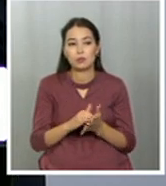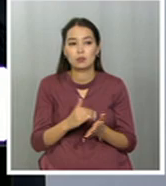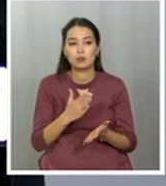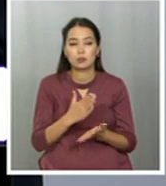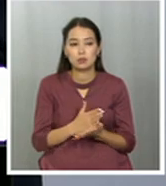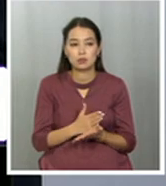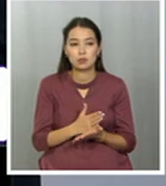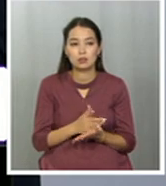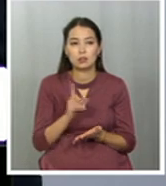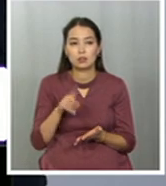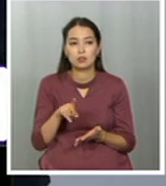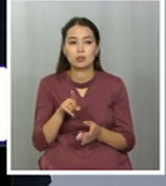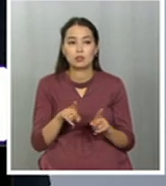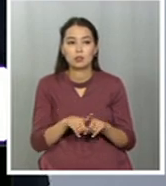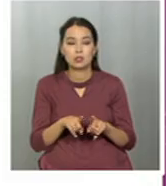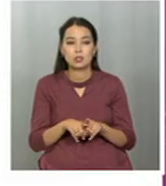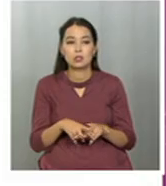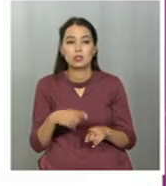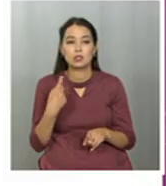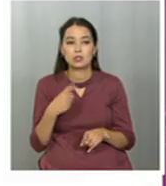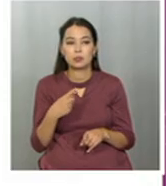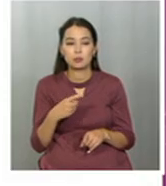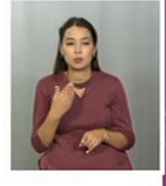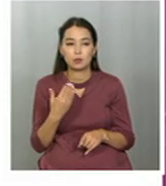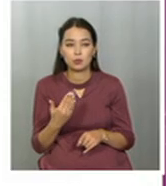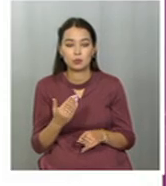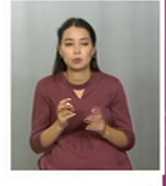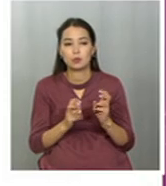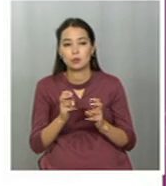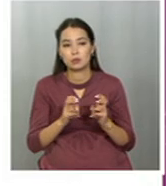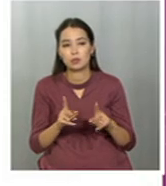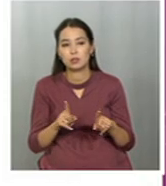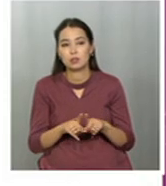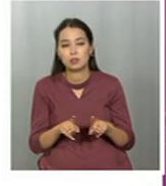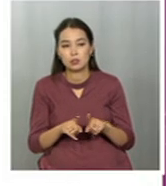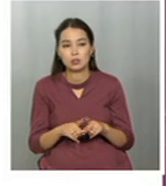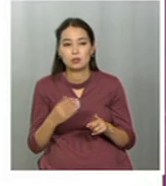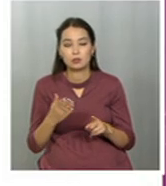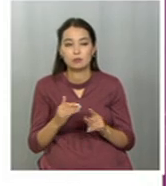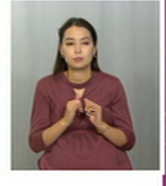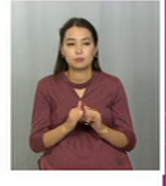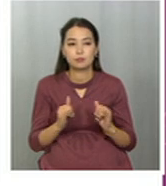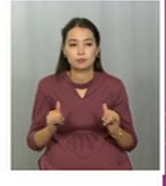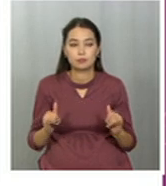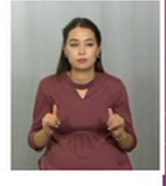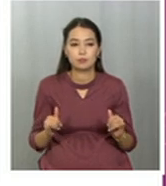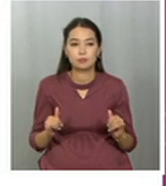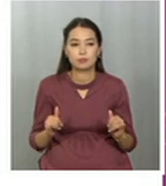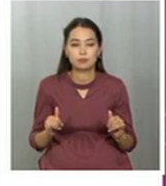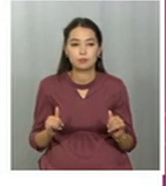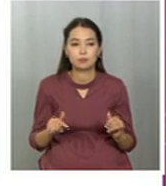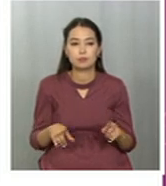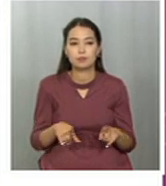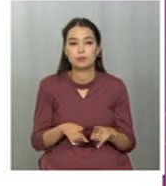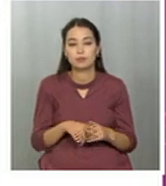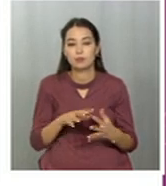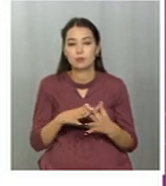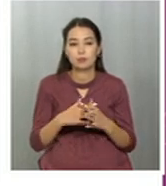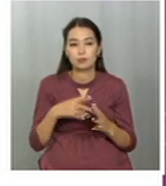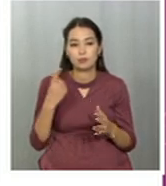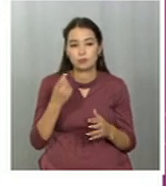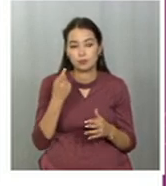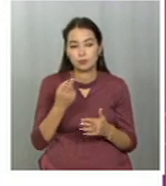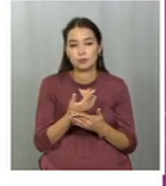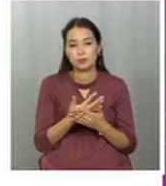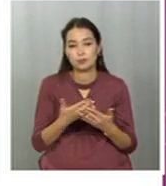және өнеркәсіптердің ішінде, мысалы, химия өнеркәсібінде дәрі-дәрмек өндіруде және ауыл шаруашылық тыңайтқыштарын өндіруде